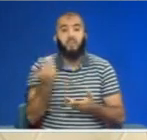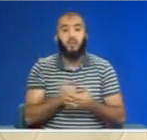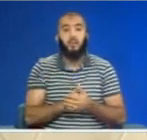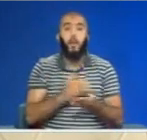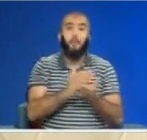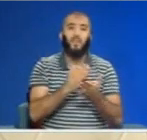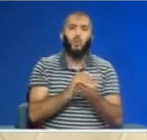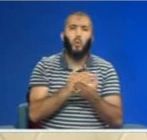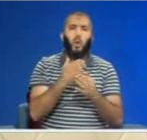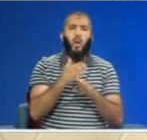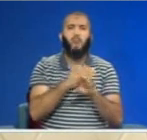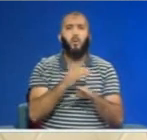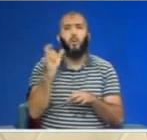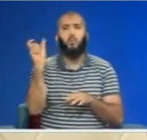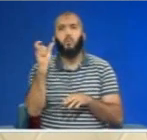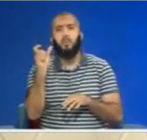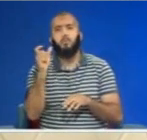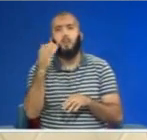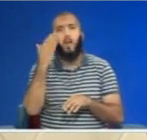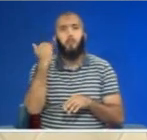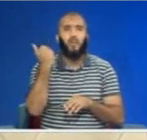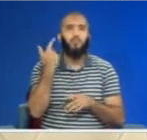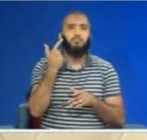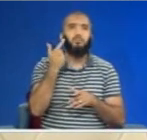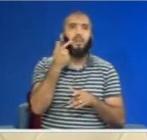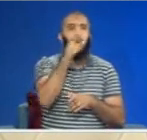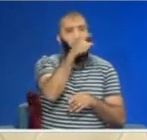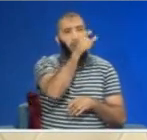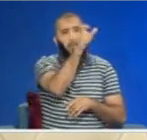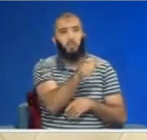الأمر بالأحداث، ولد عام بدر،